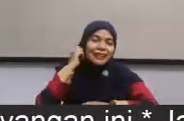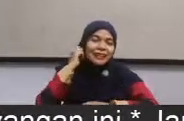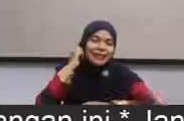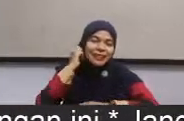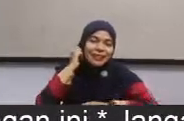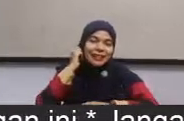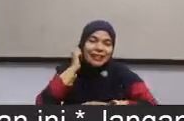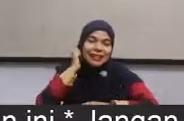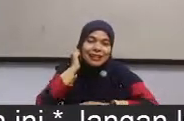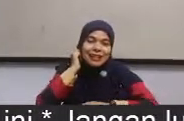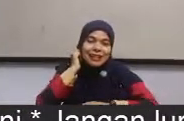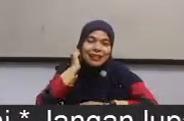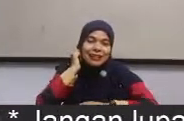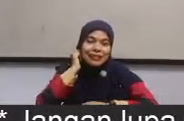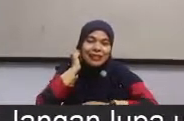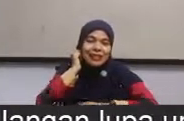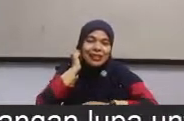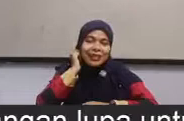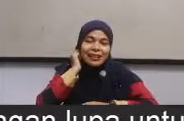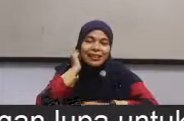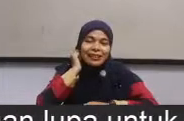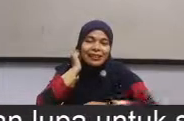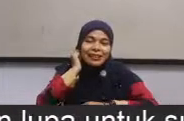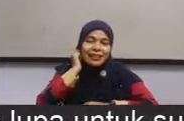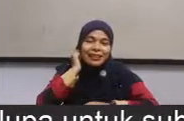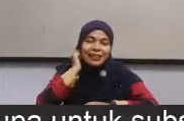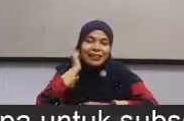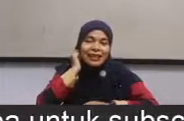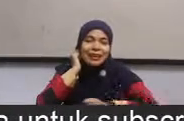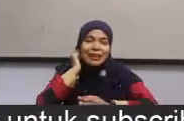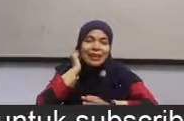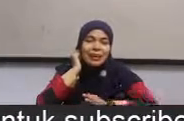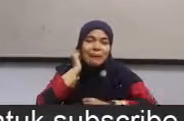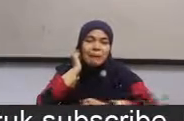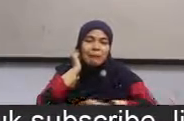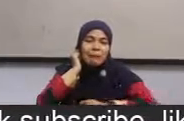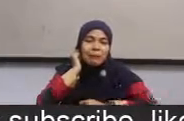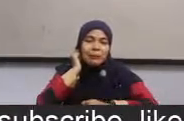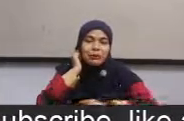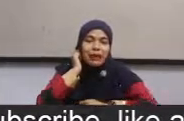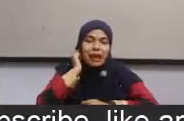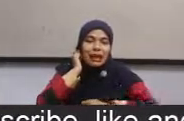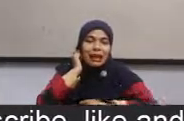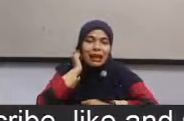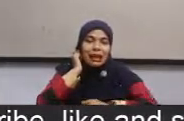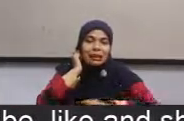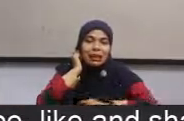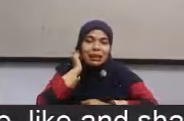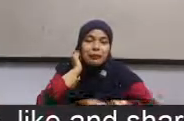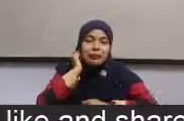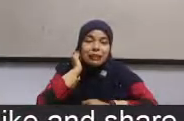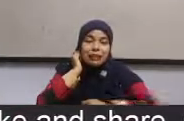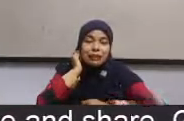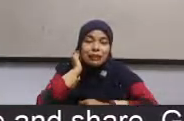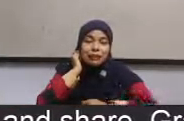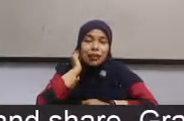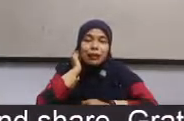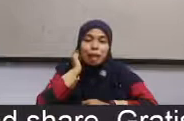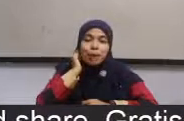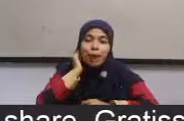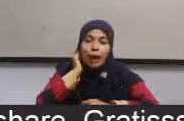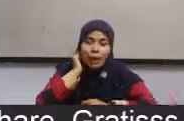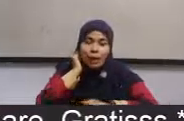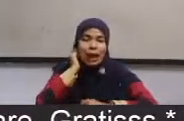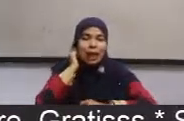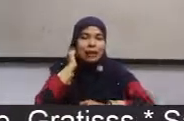wujud sieh oke yang ketiga menggunakan alat transportasi sesuai